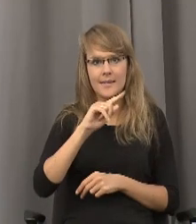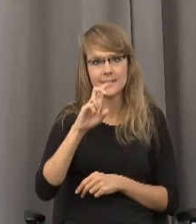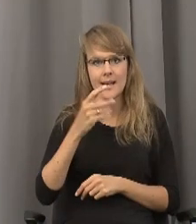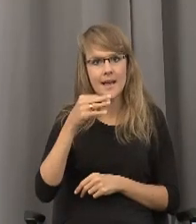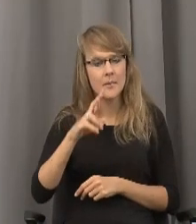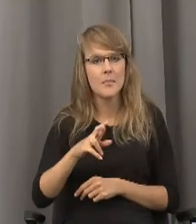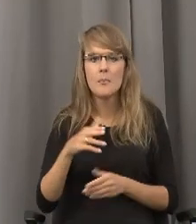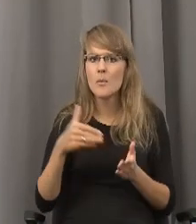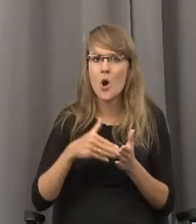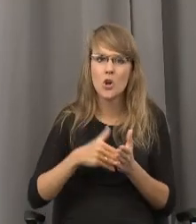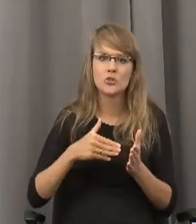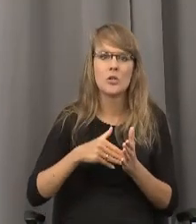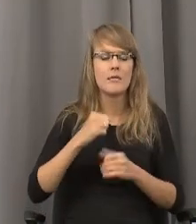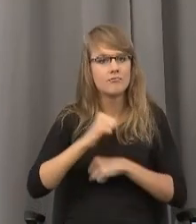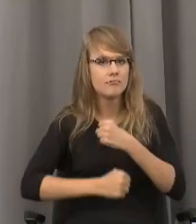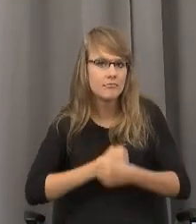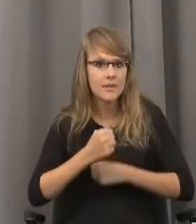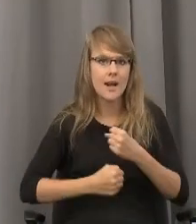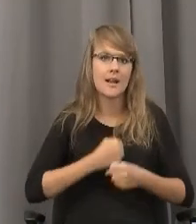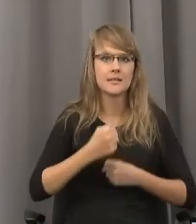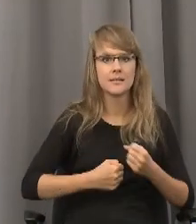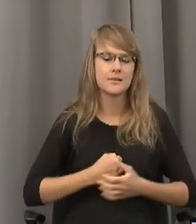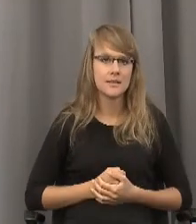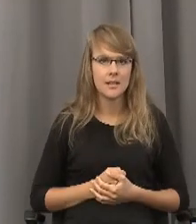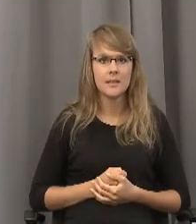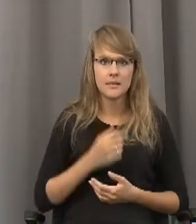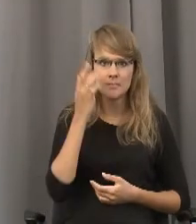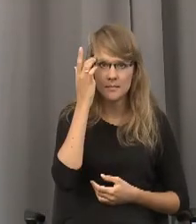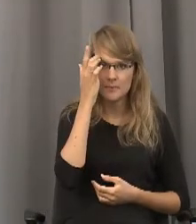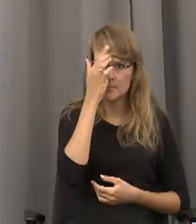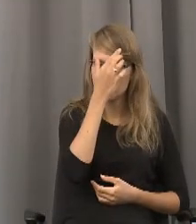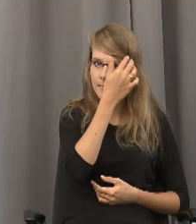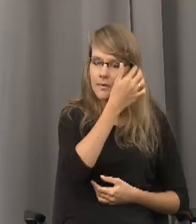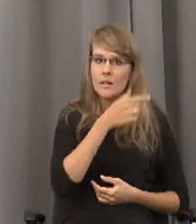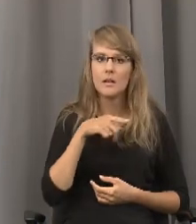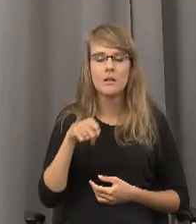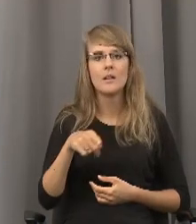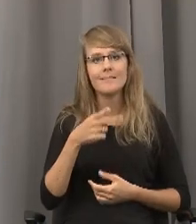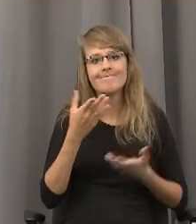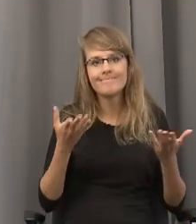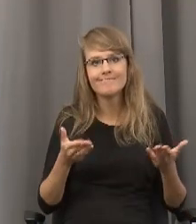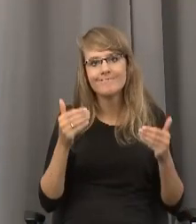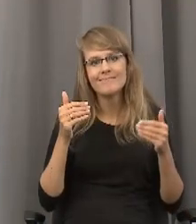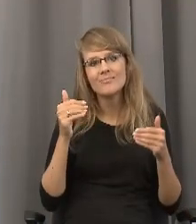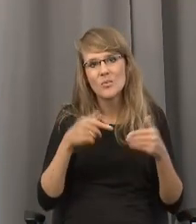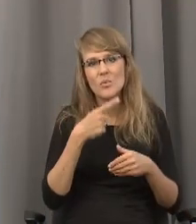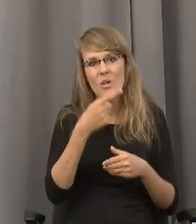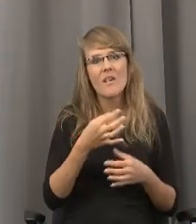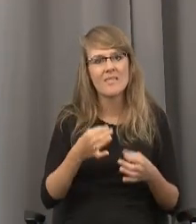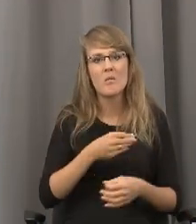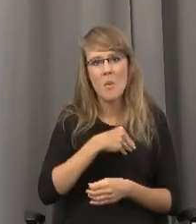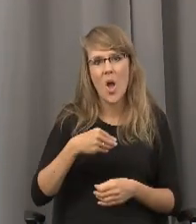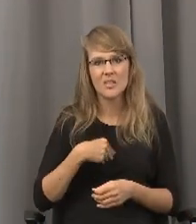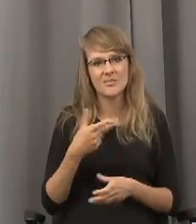powiedzieć poświęcenia i misji ich opiekunów, to jest jeden z tych obszarów, który wygląda szczególnie, powiem delikatnie, kiepsko w